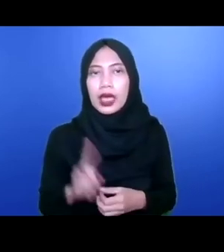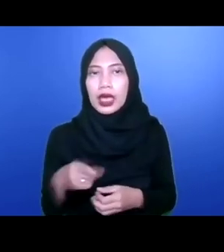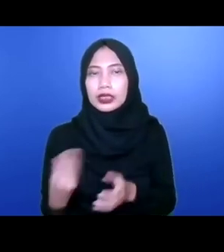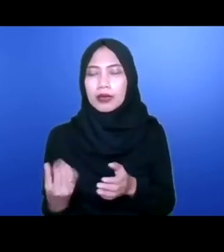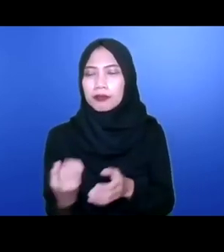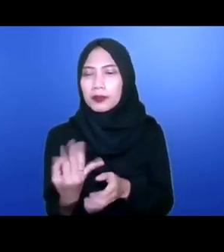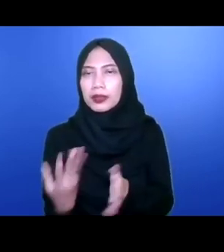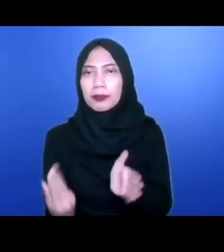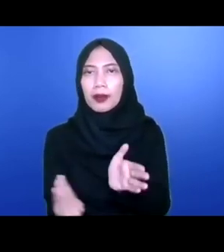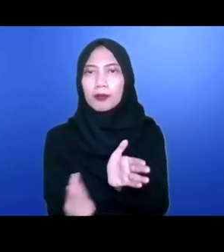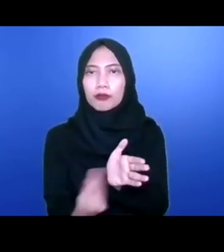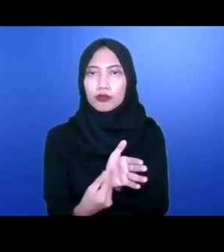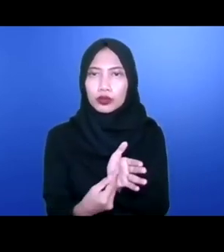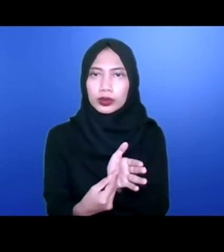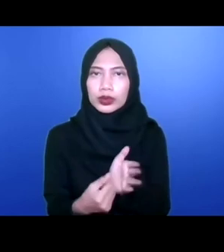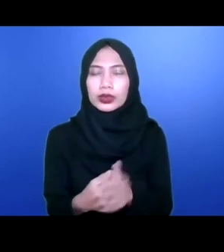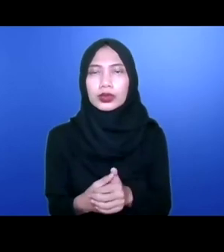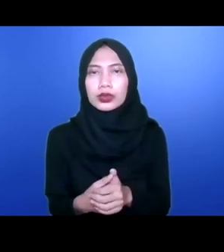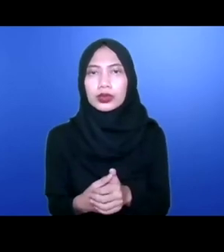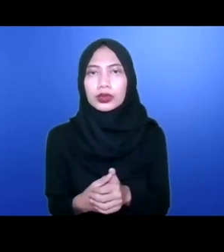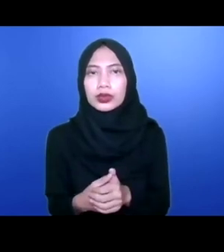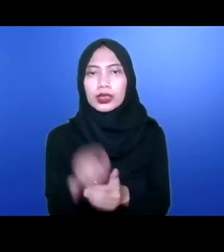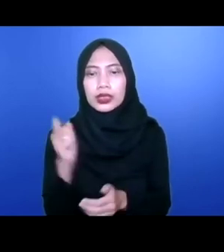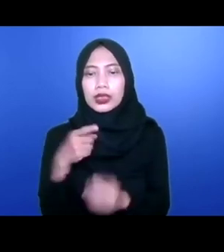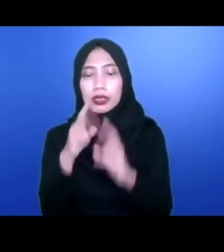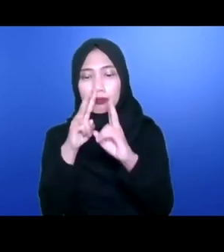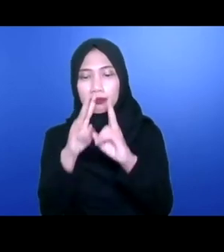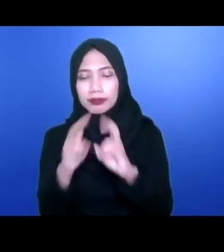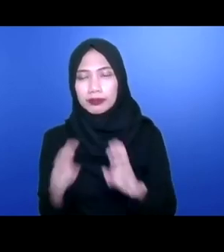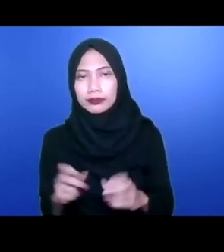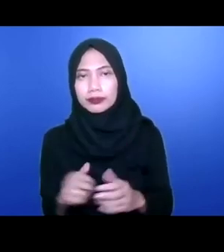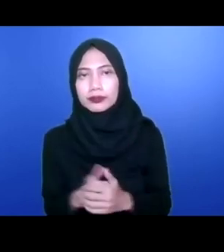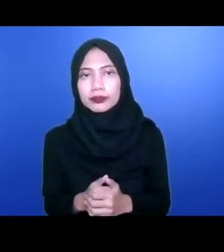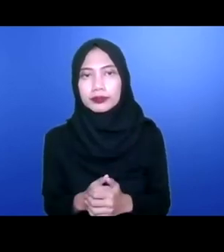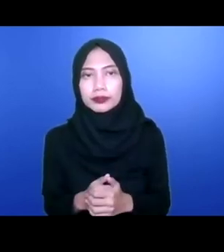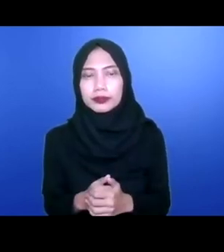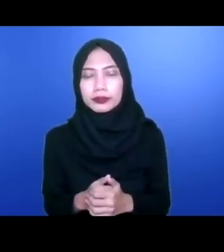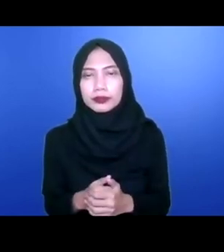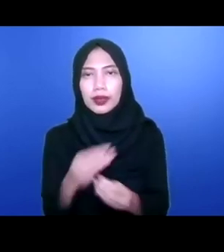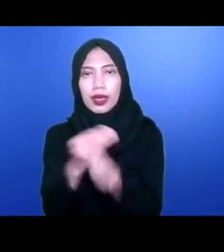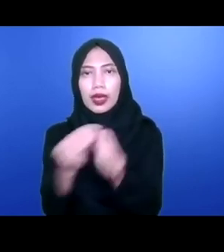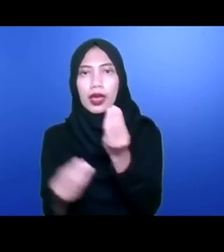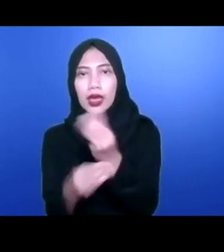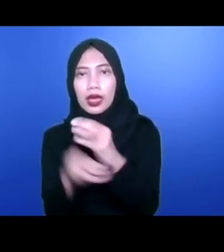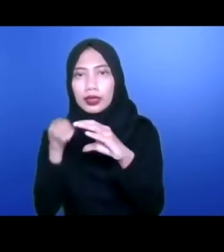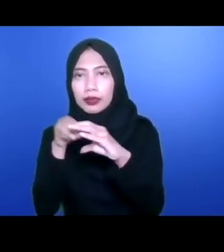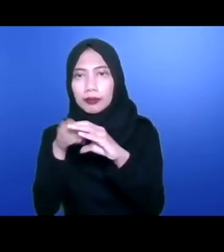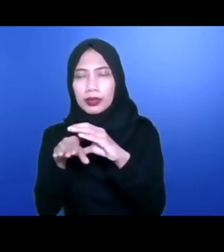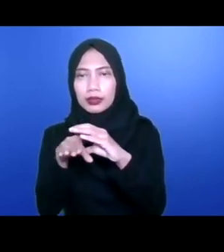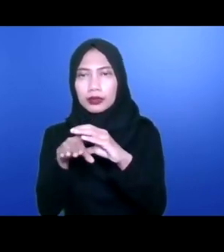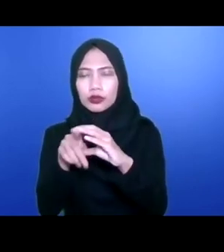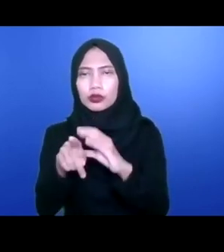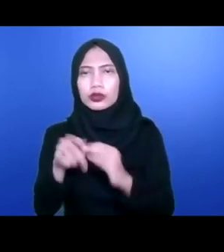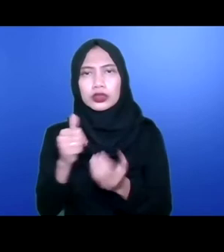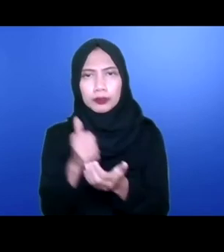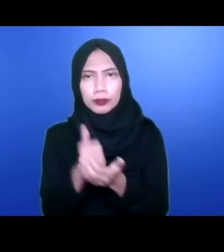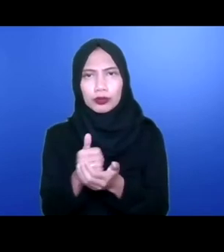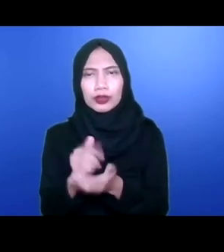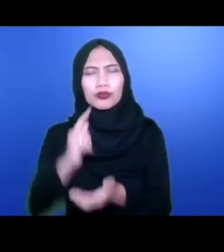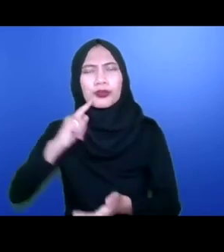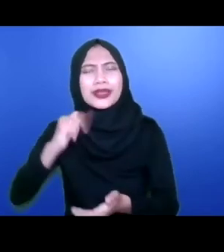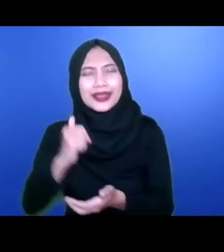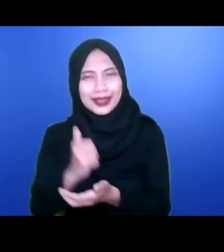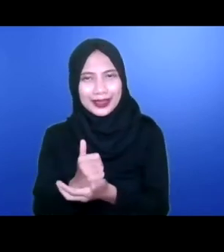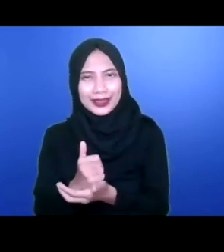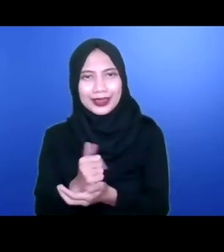beberapa kisah-kisah anekdotal, jaringan agen bank ini agaknya merupakan komponen yang cukup penting